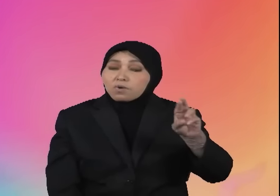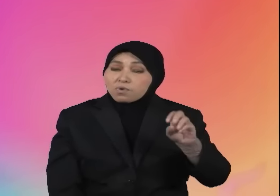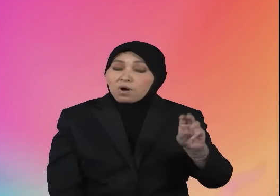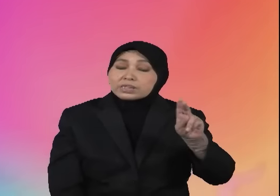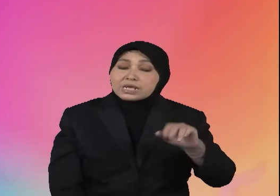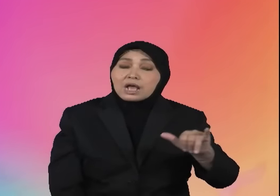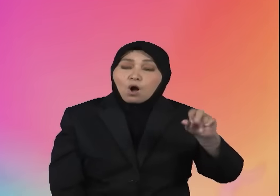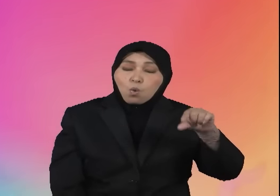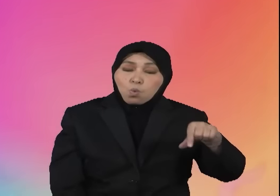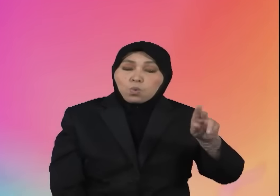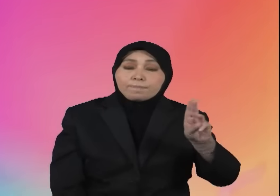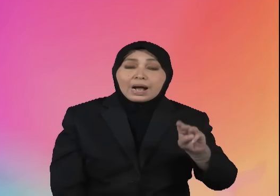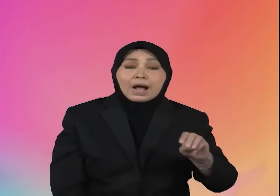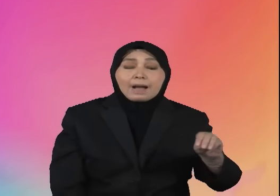kharani